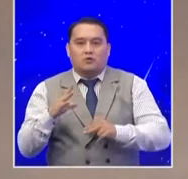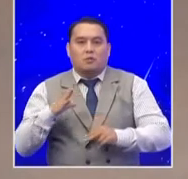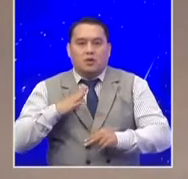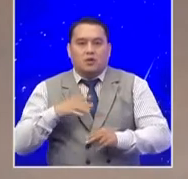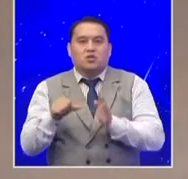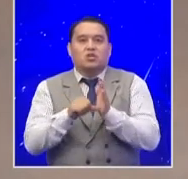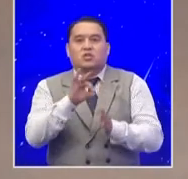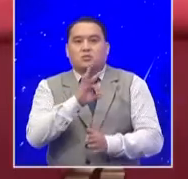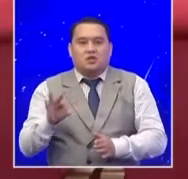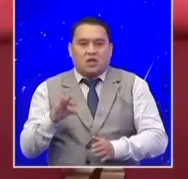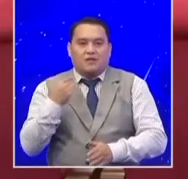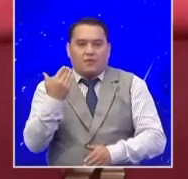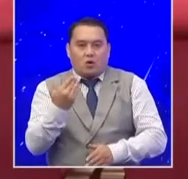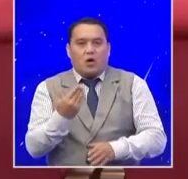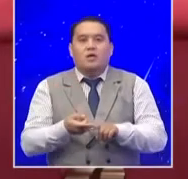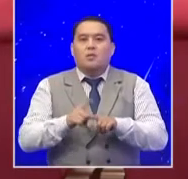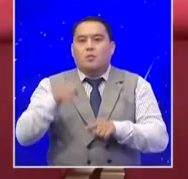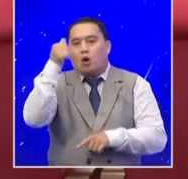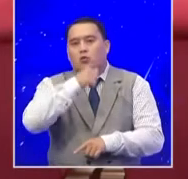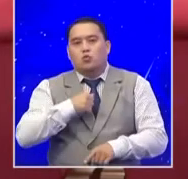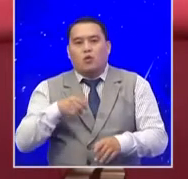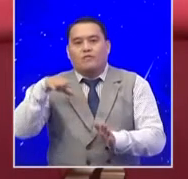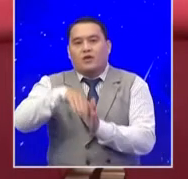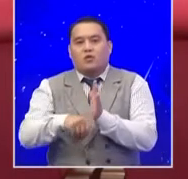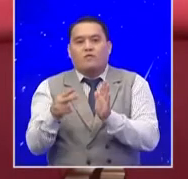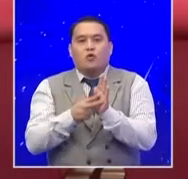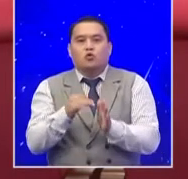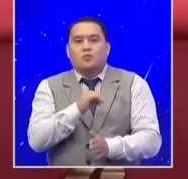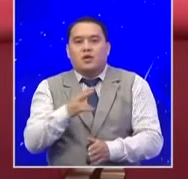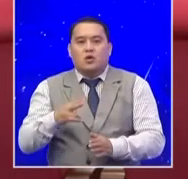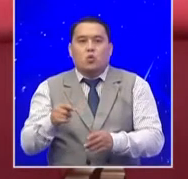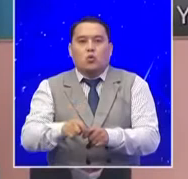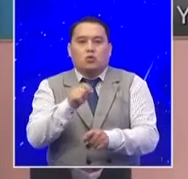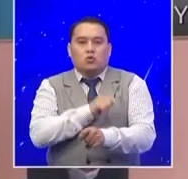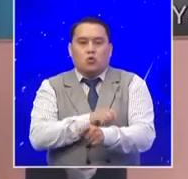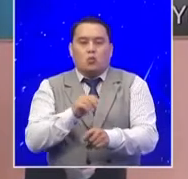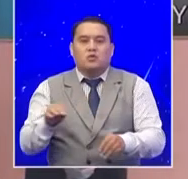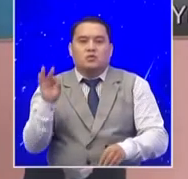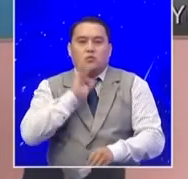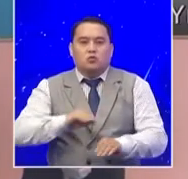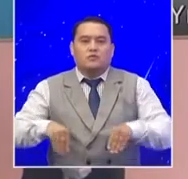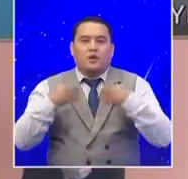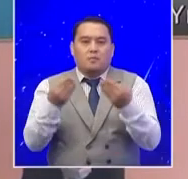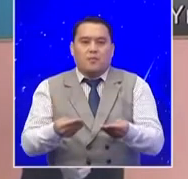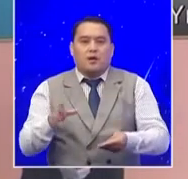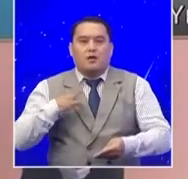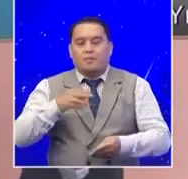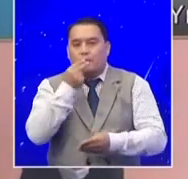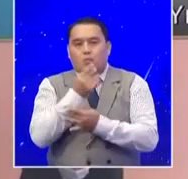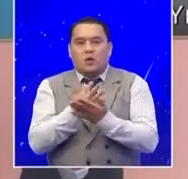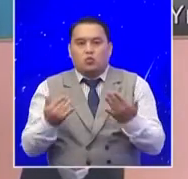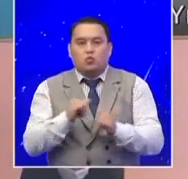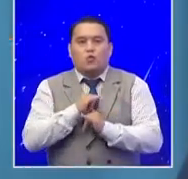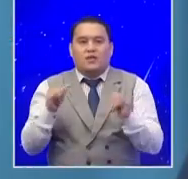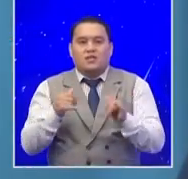составляет 6,5%. В нынешнем году введено свыше 8 миллионов квадратных метров жилья. Производство продуктов питания выросло